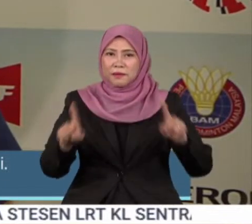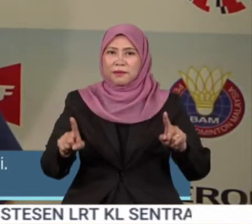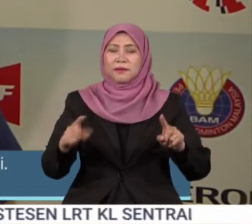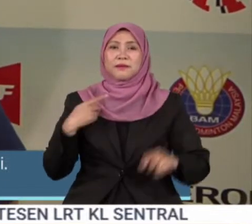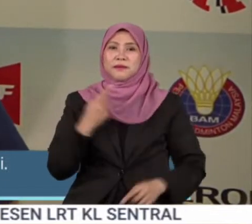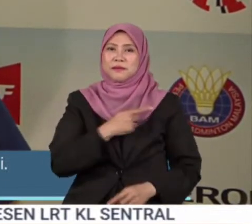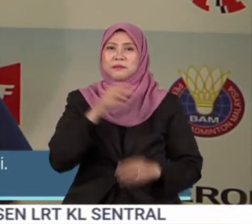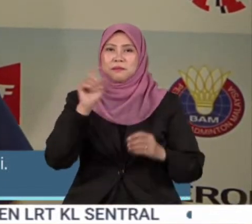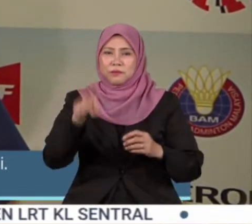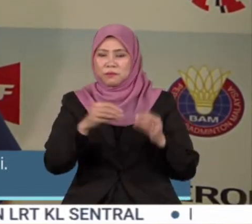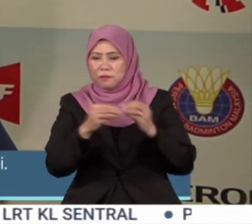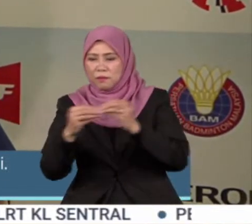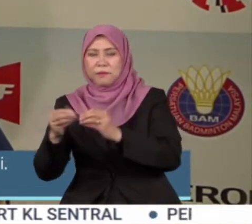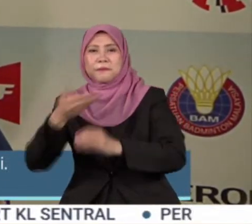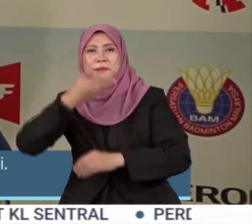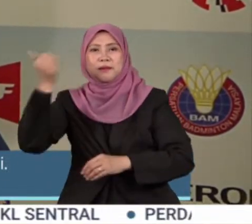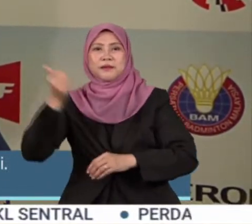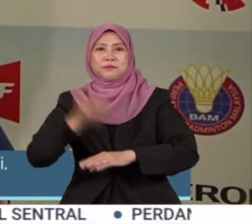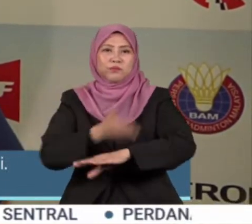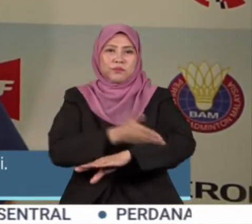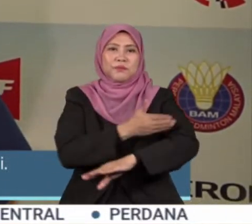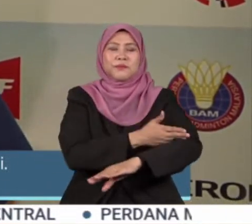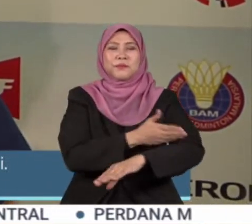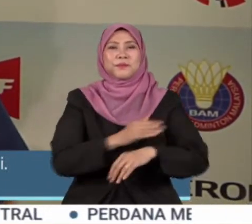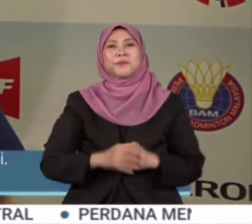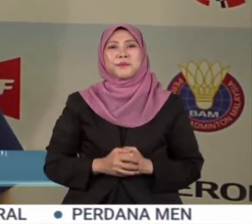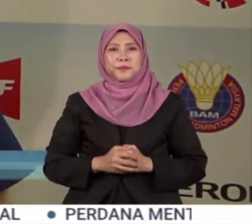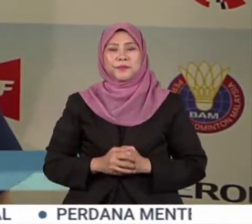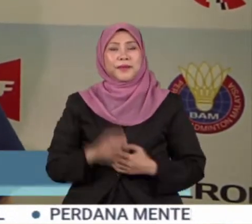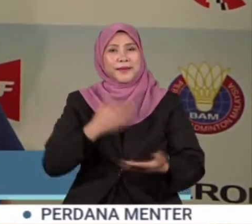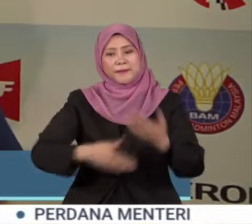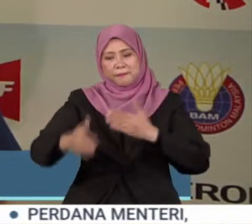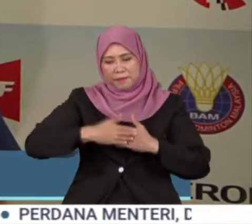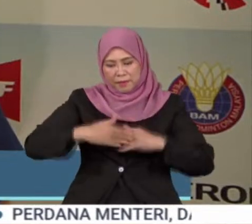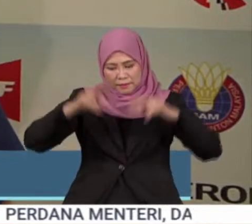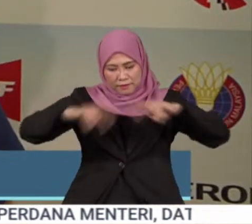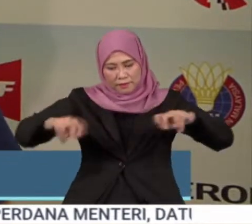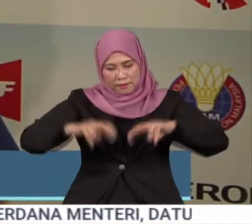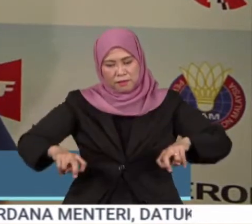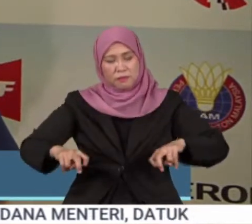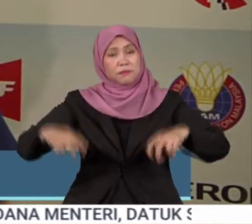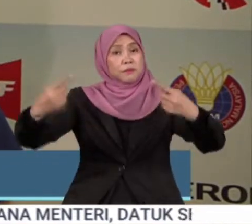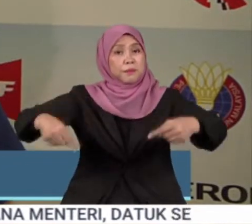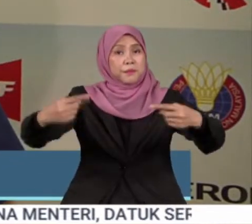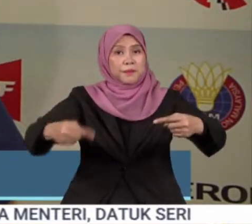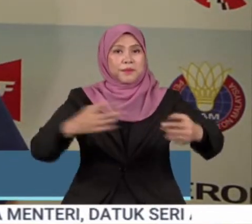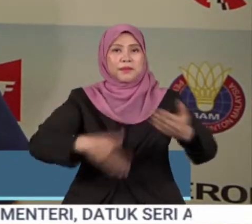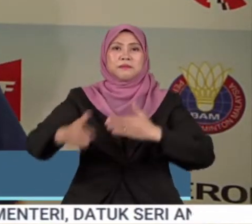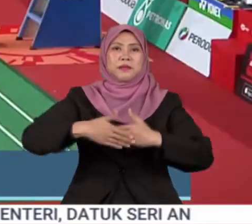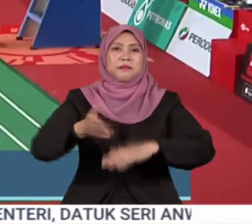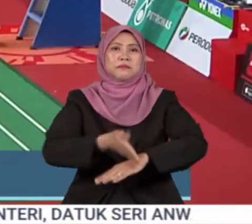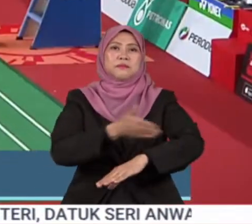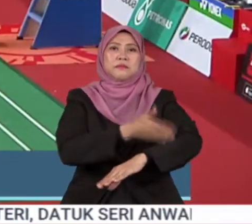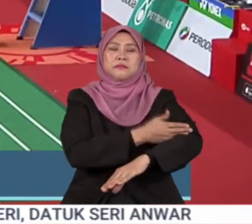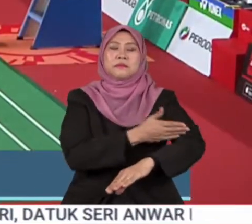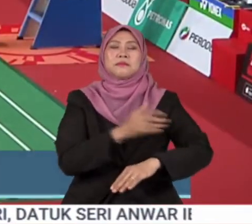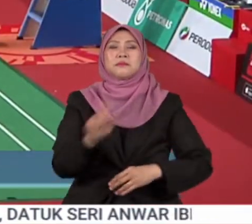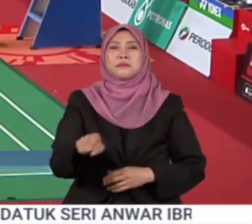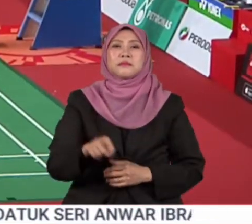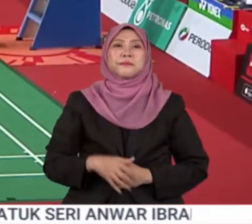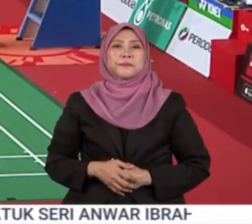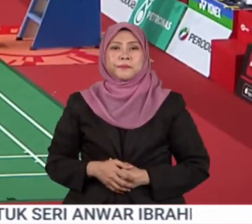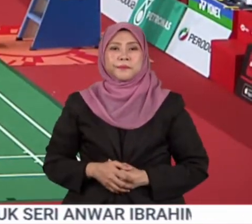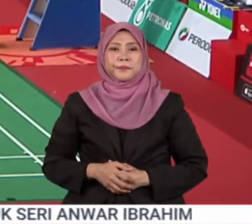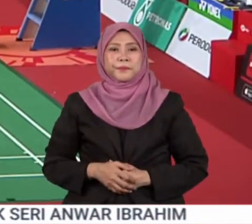be more better than this. So yeah, as I said, go back analysis from this tournament and come back stronger.